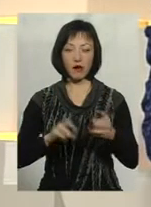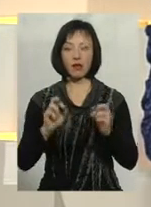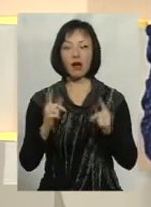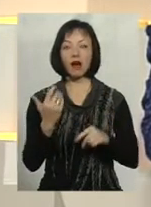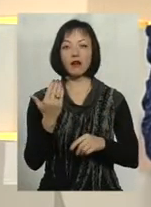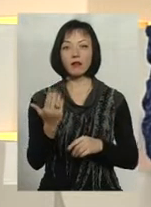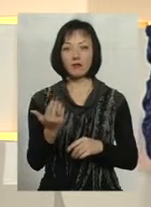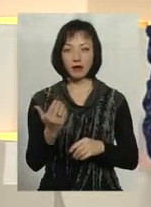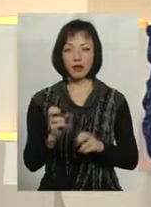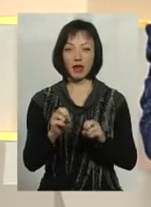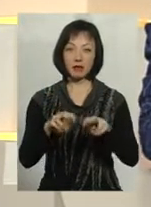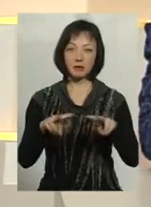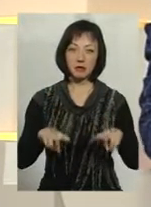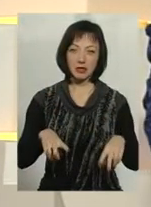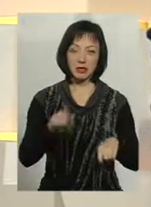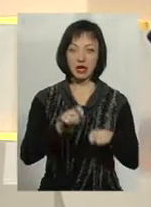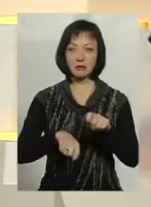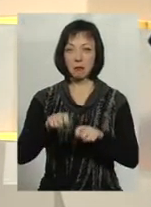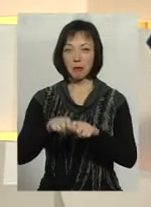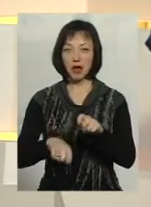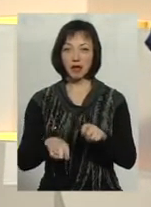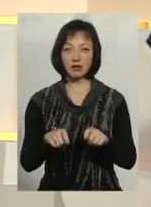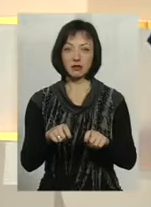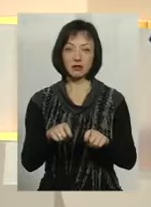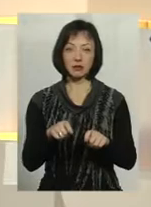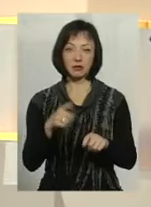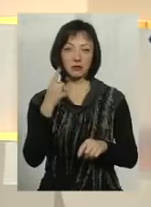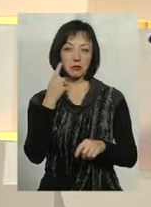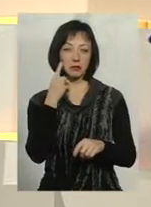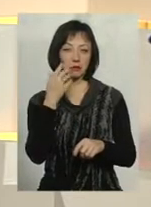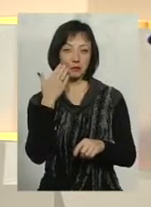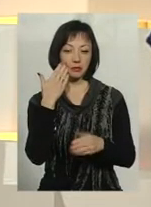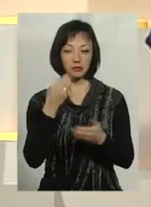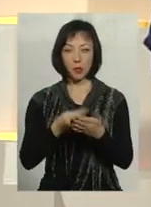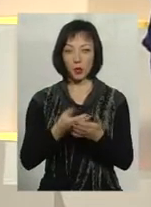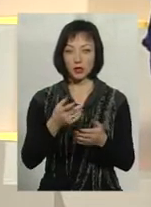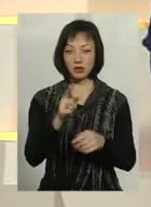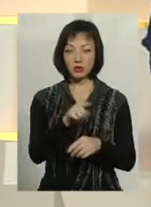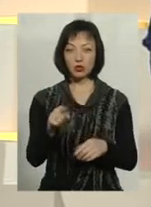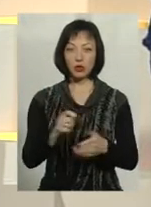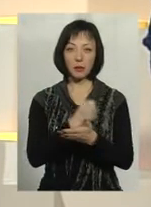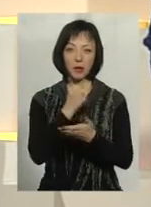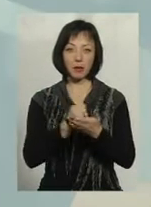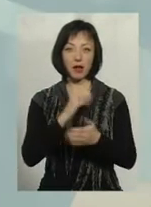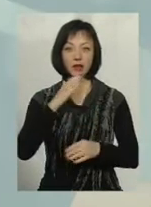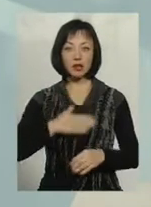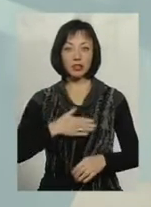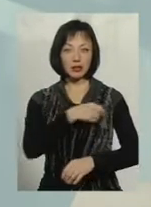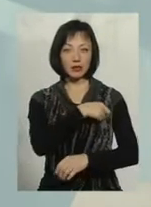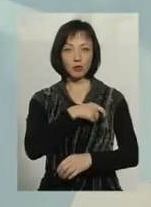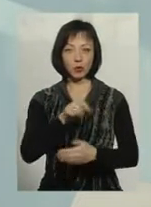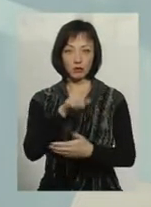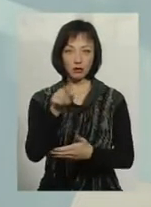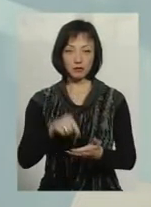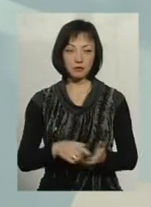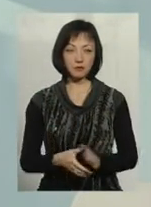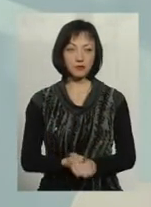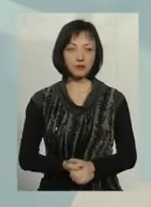студії Наталія Васильівна Потапова, голова регіональної спілки малих середніх приватизованих підприємств. Вона ж голова комітету підприємств